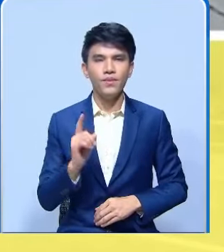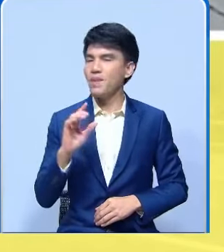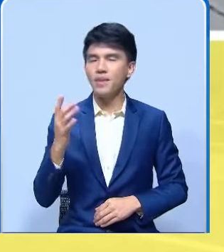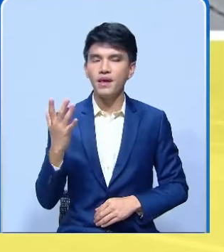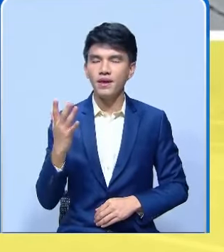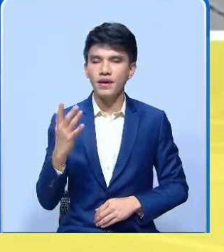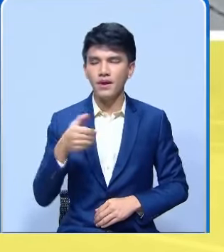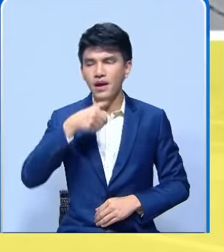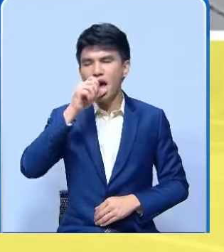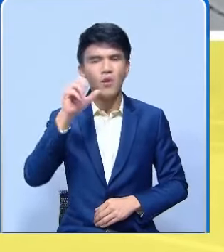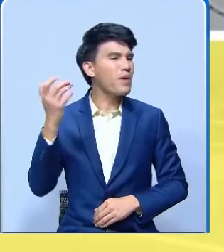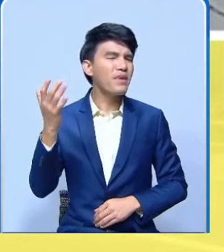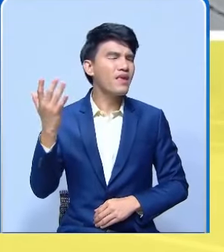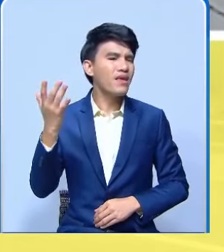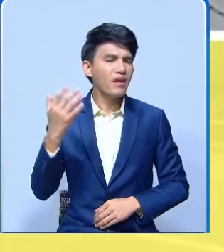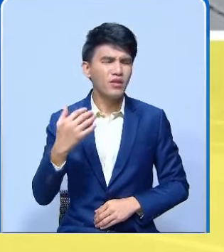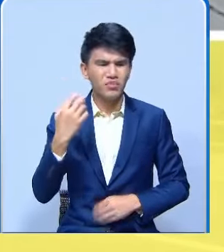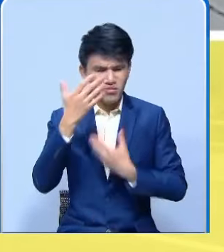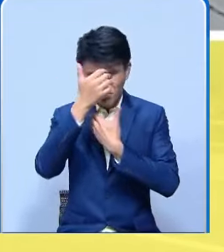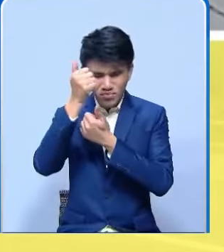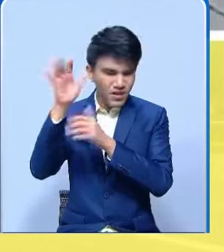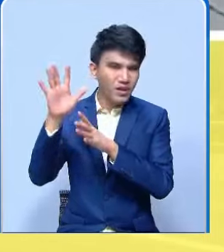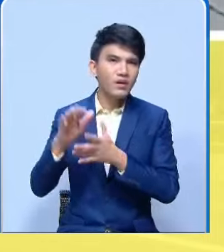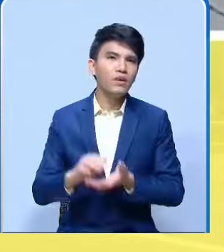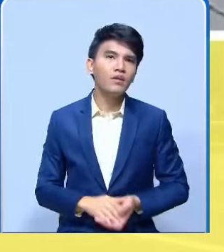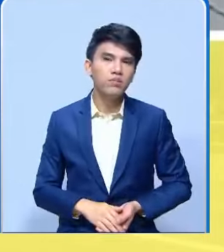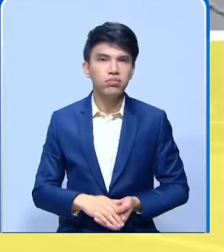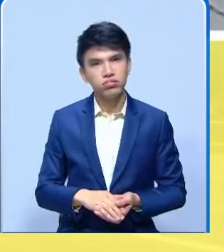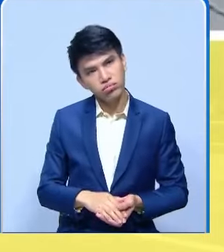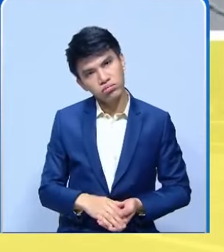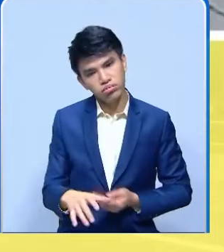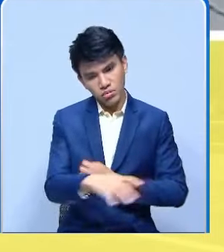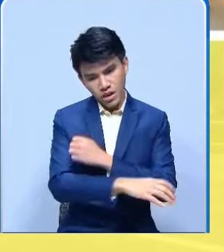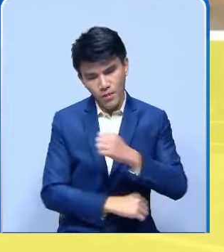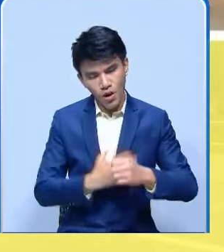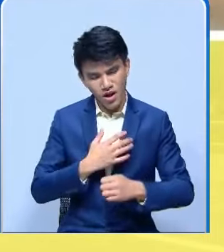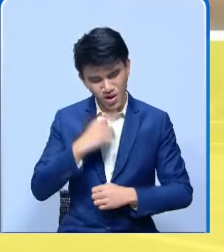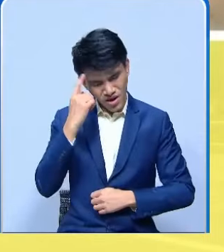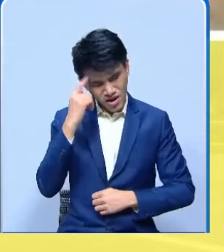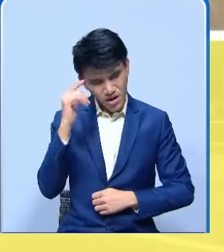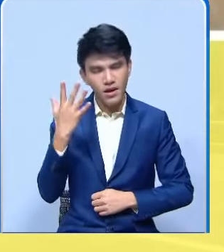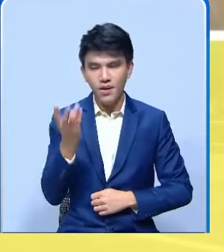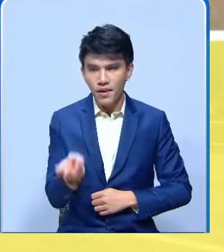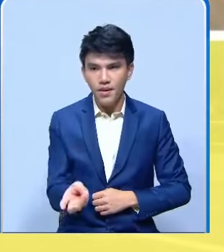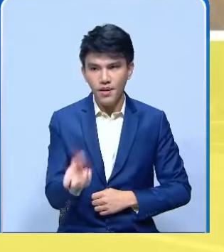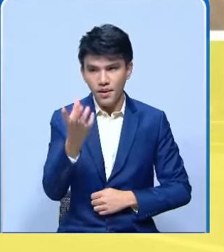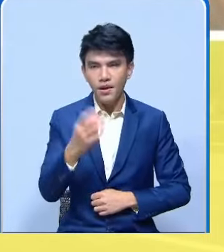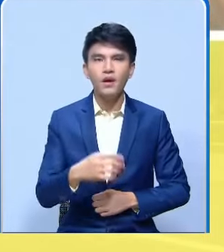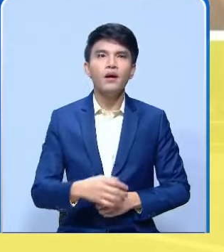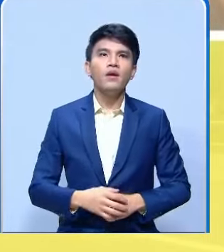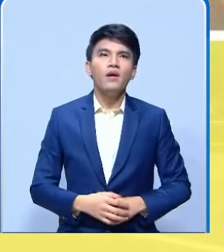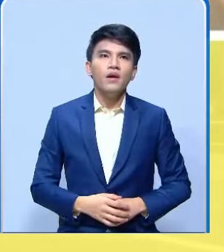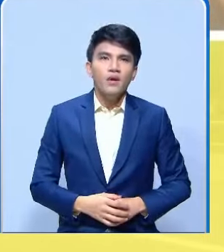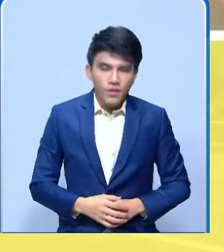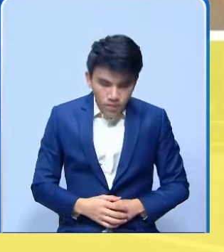ก็ไม่ได้เอะใจ ใช่ก็ไม่ได้เอะใจคือไม่ได้สนใจ ครับพี ่ว่าเขาจะมาทำอะไรอย่างนี ้ แล้วพอแป๊บนึงเขาเหมือนตั้งหลักได้เขาก็ขี่